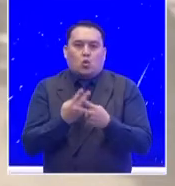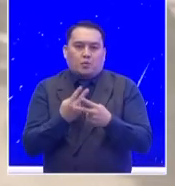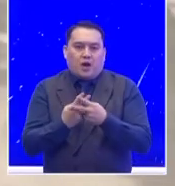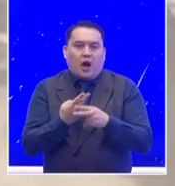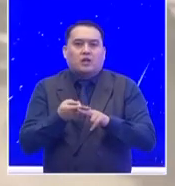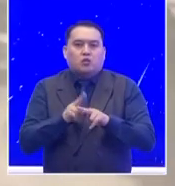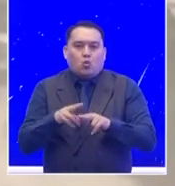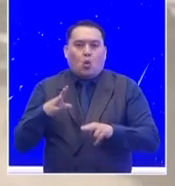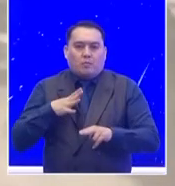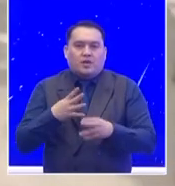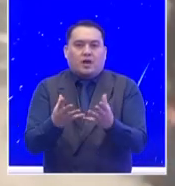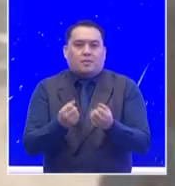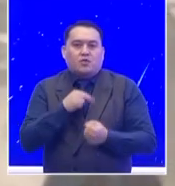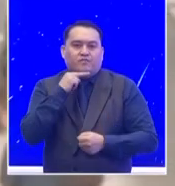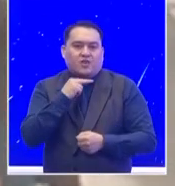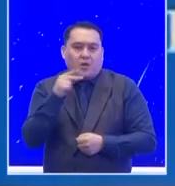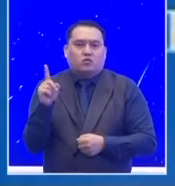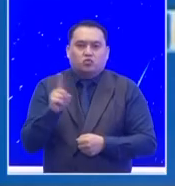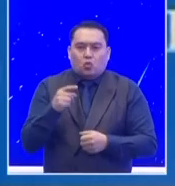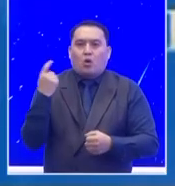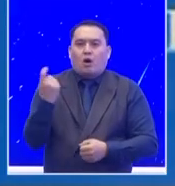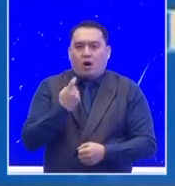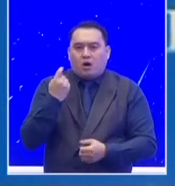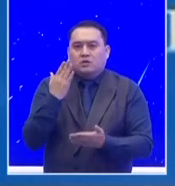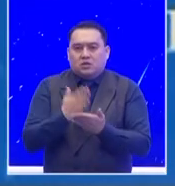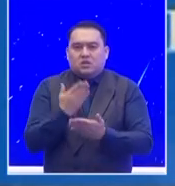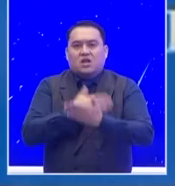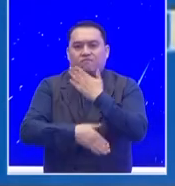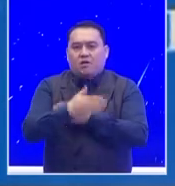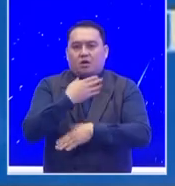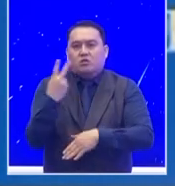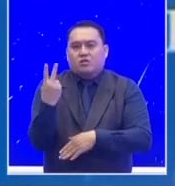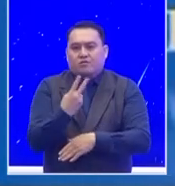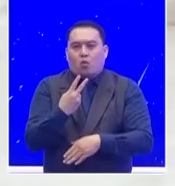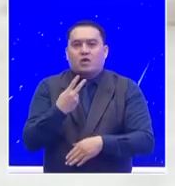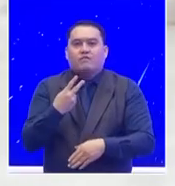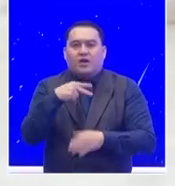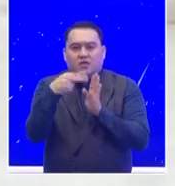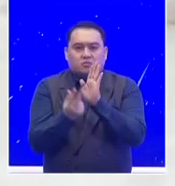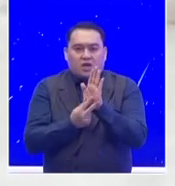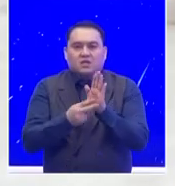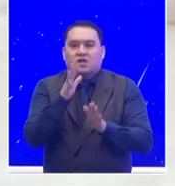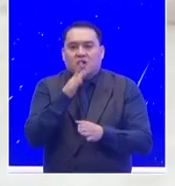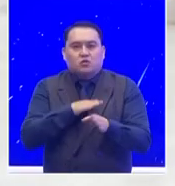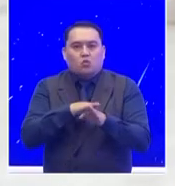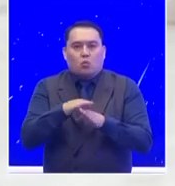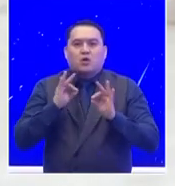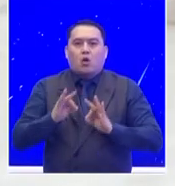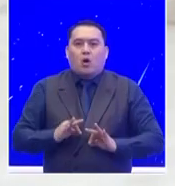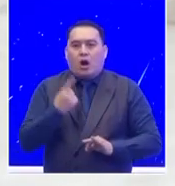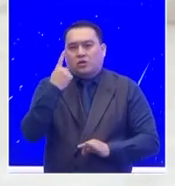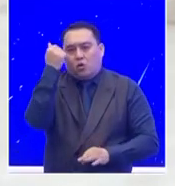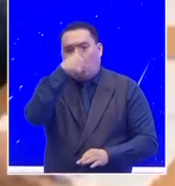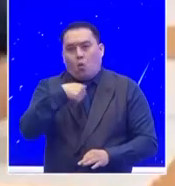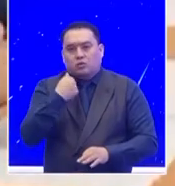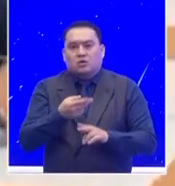тюрьмы. Однако, приняв во внимание то, что у владельца есть инвалидность, двое несовершеннолетних детей, прокурор запросила